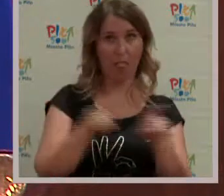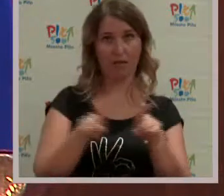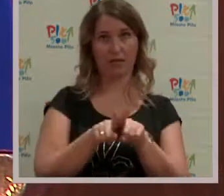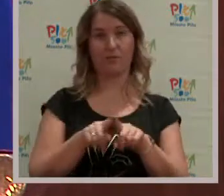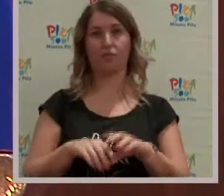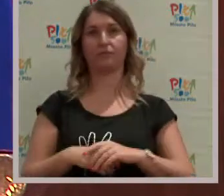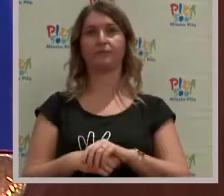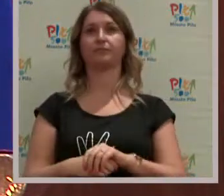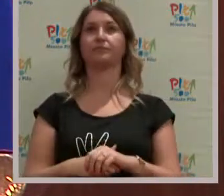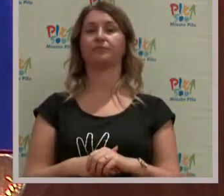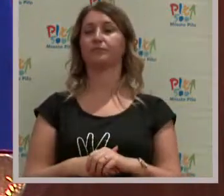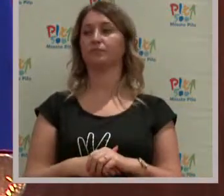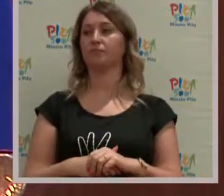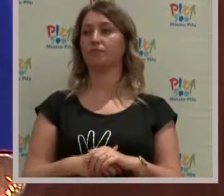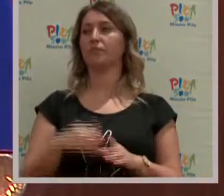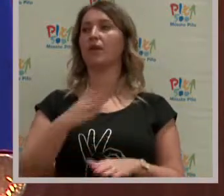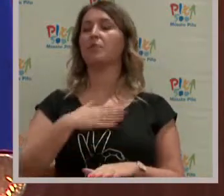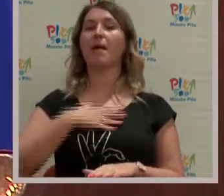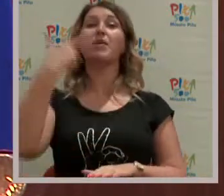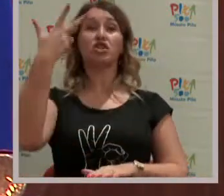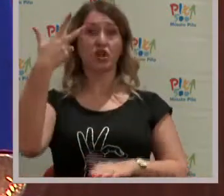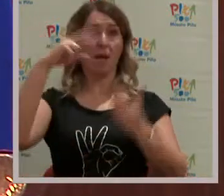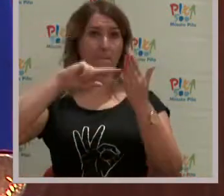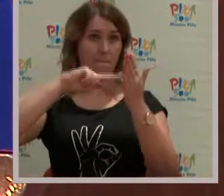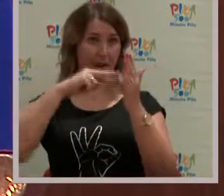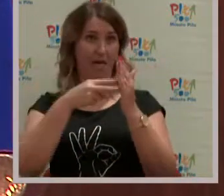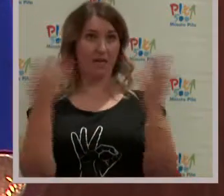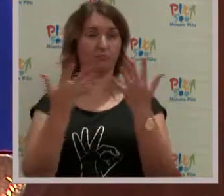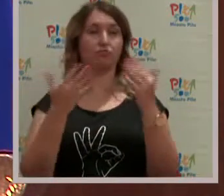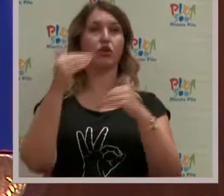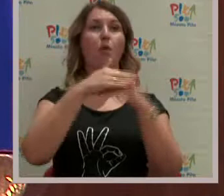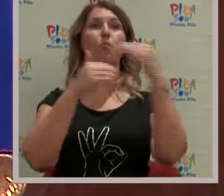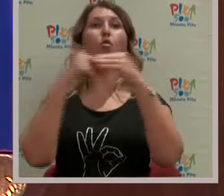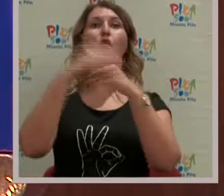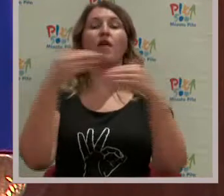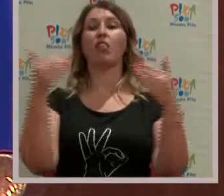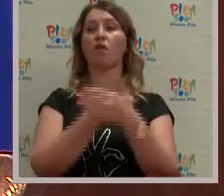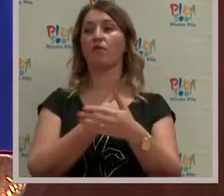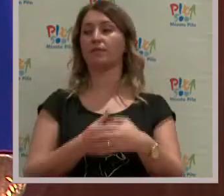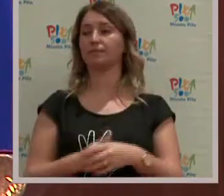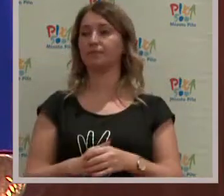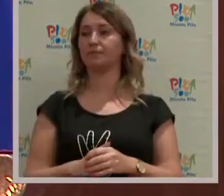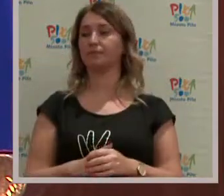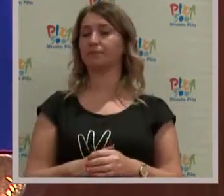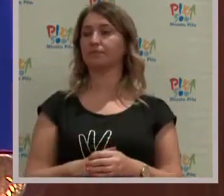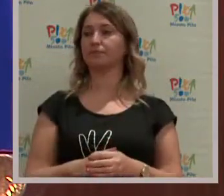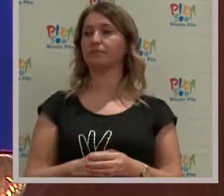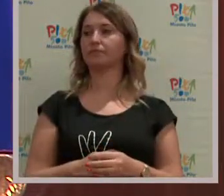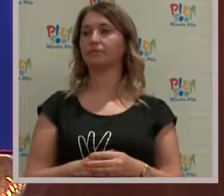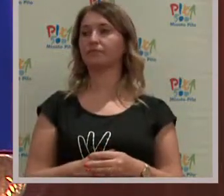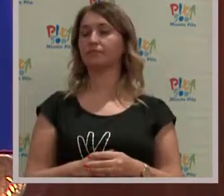w tej chwili trzy plany projektowane, znaczy musimy zmienić studium dla trzech